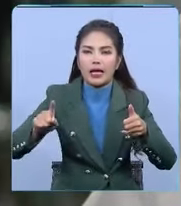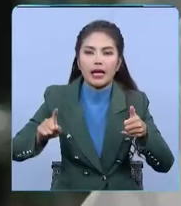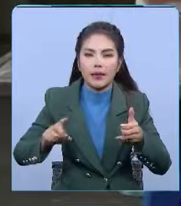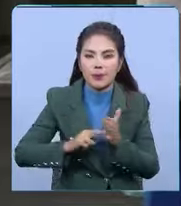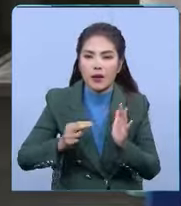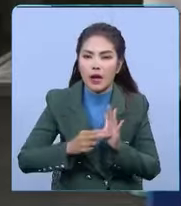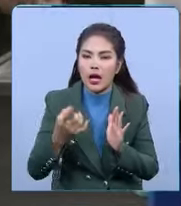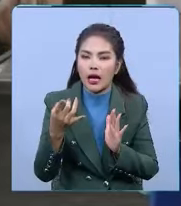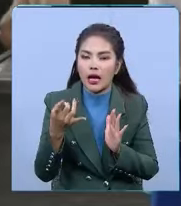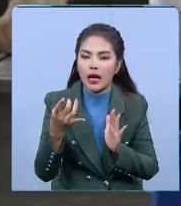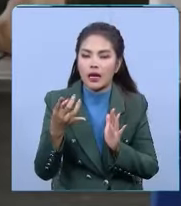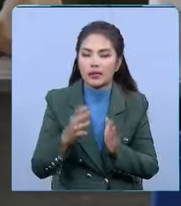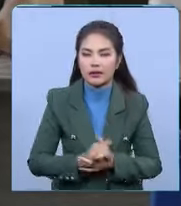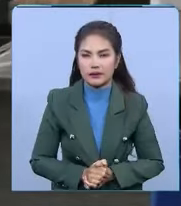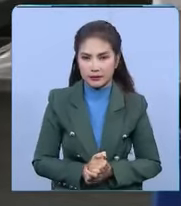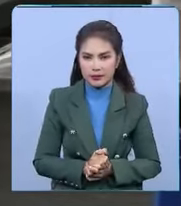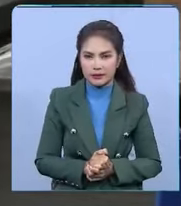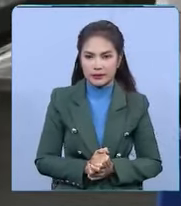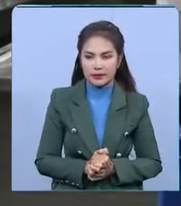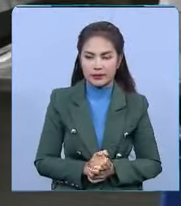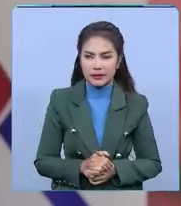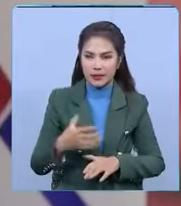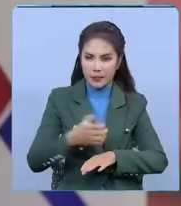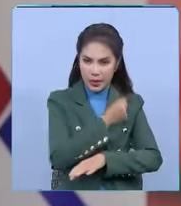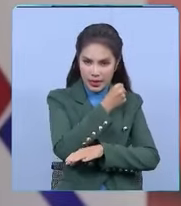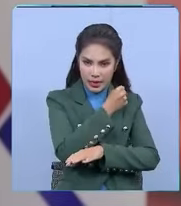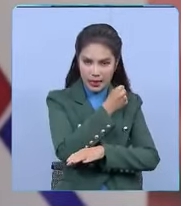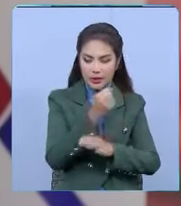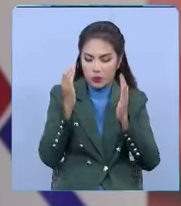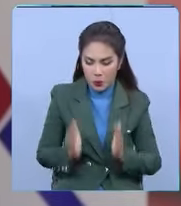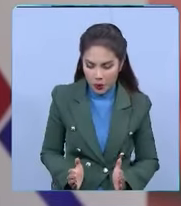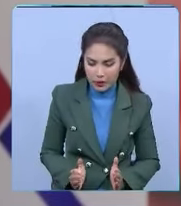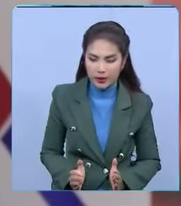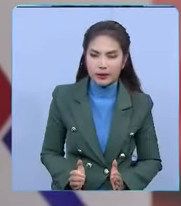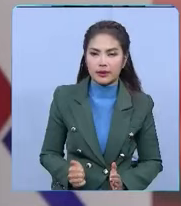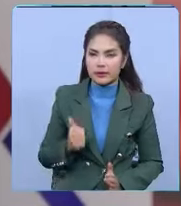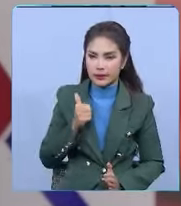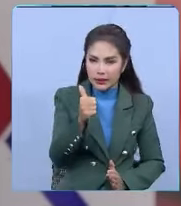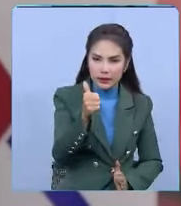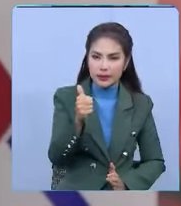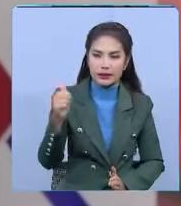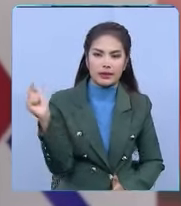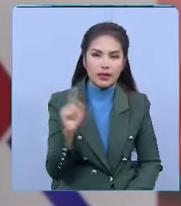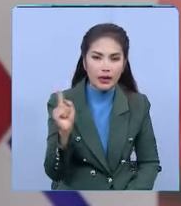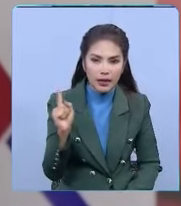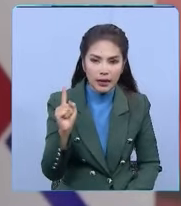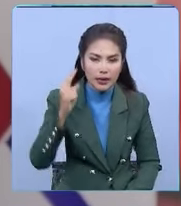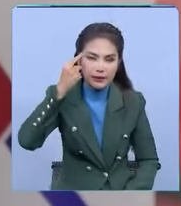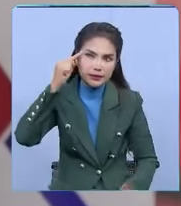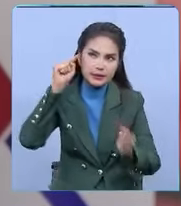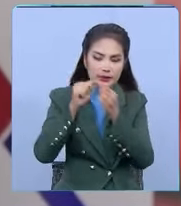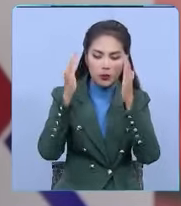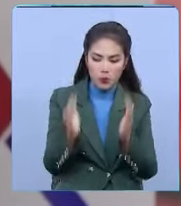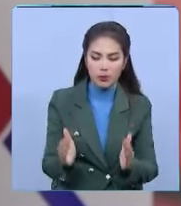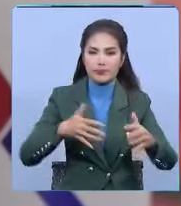ครับ ก็นักการเมืองที่ดีก็คือนักการเมืองที่ต้องนึกถึง ประชาชนเป็นหลัก